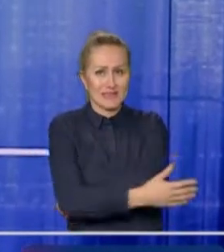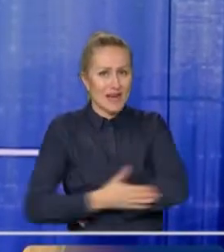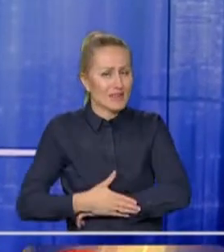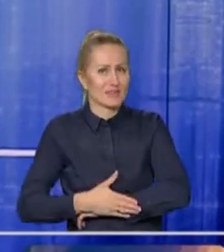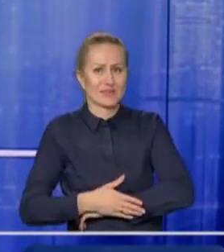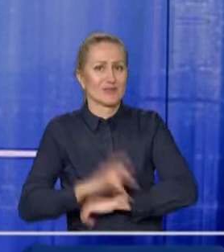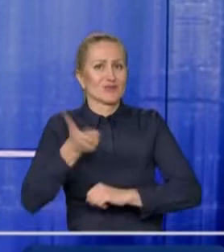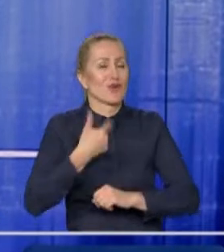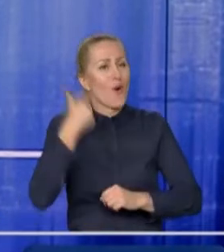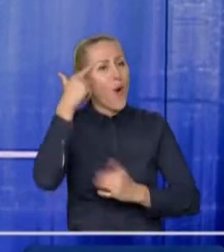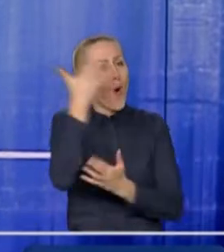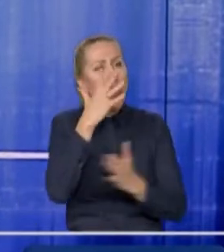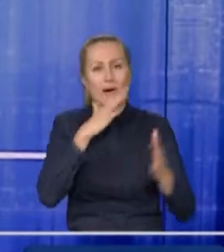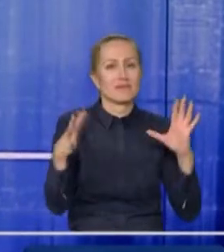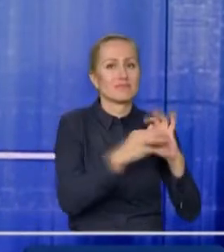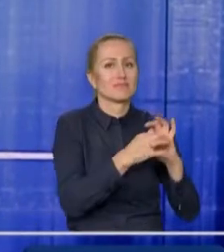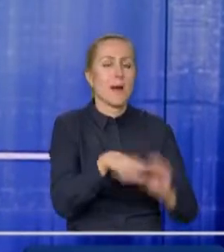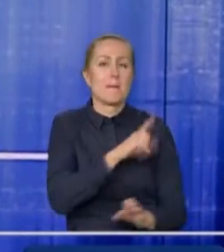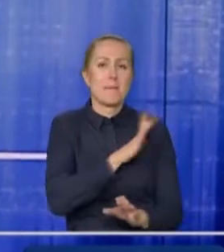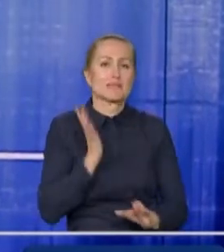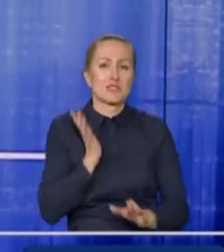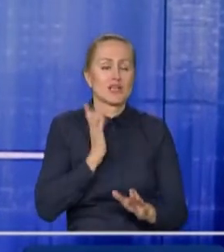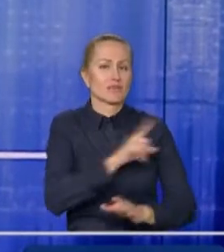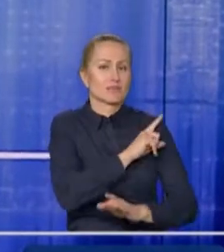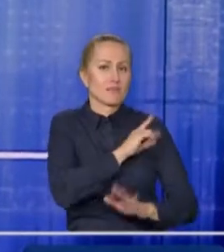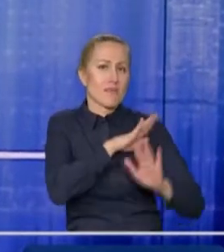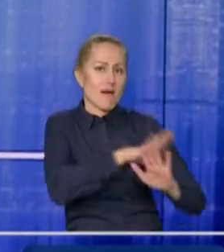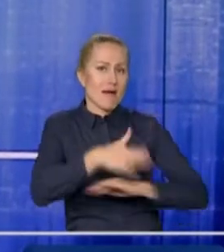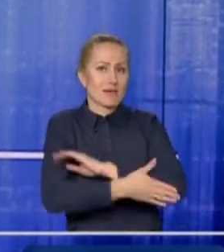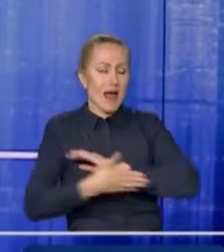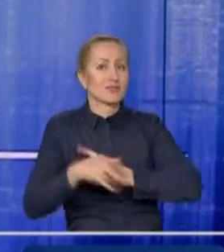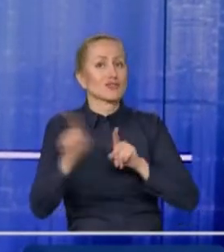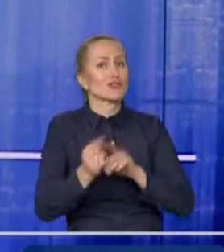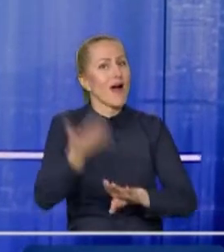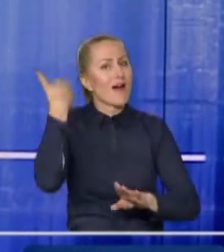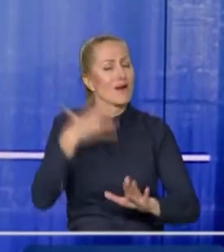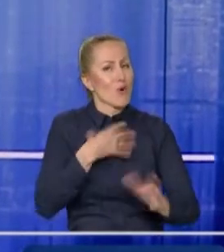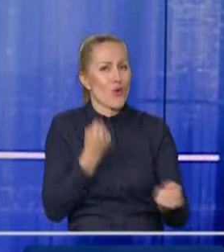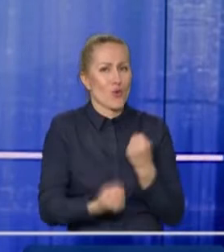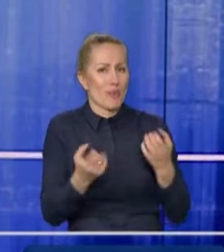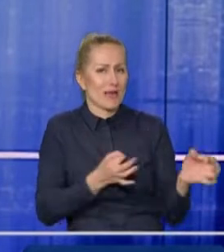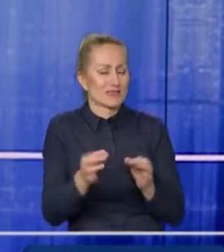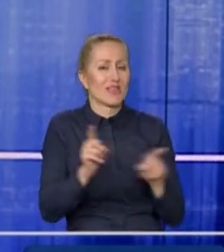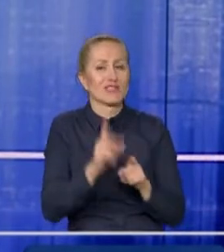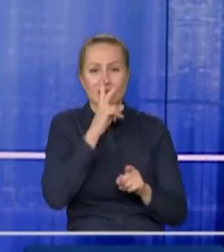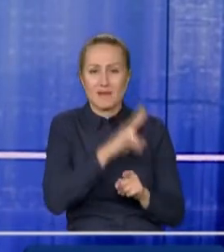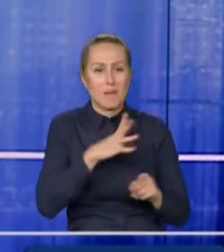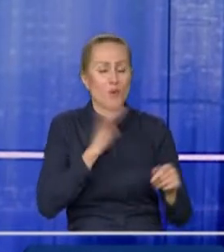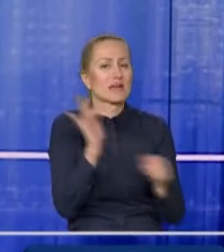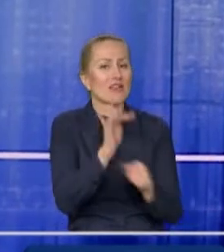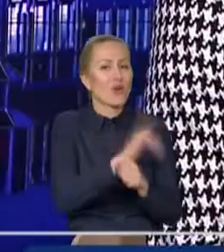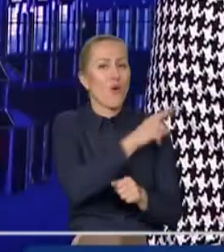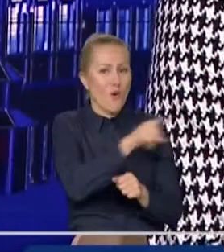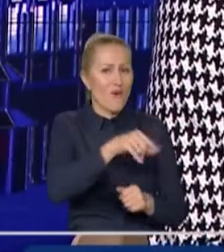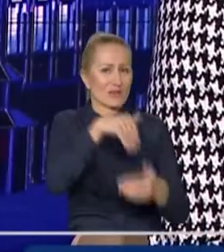z czym nam się kojarzy? Z bezpieczeństwem, z obroną naszych granic, no i też z naszą trudną historią. I skrytykował takie zachowania, o których pani poseł mówi.